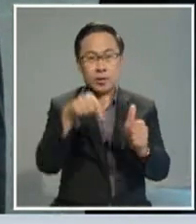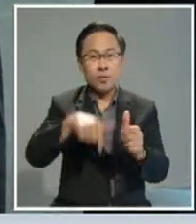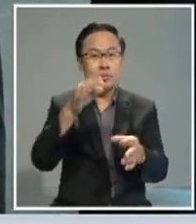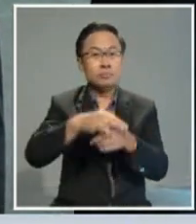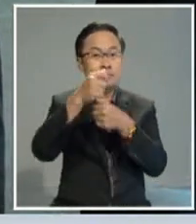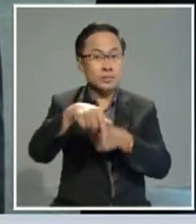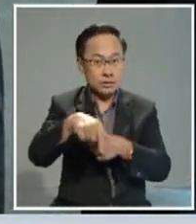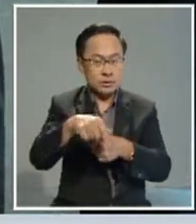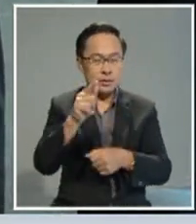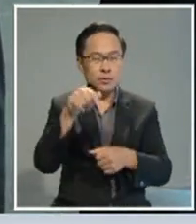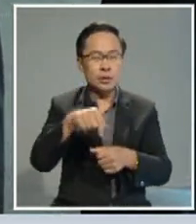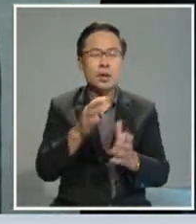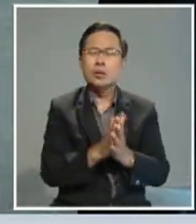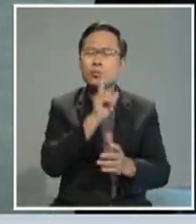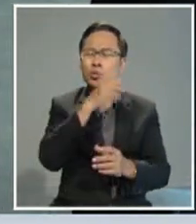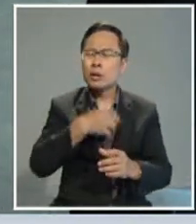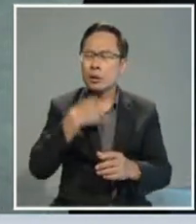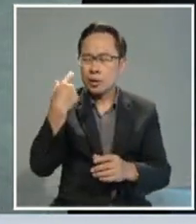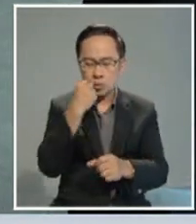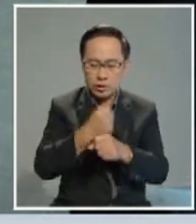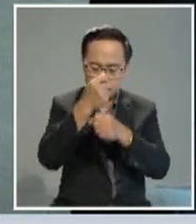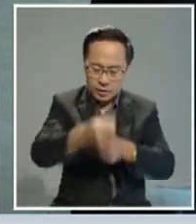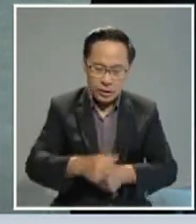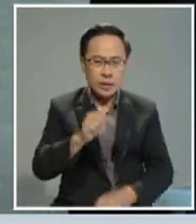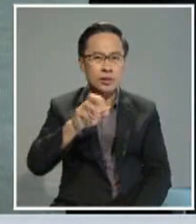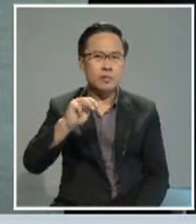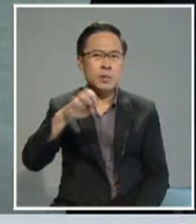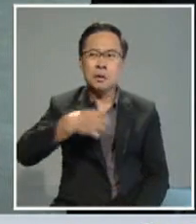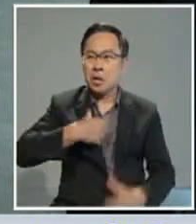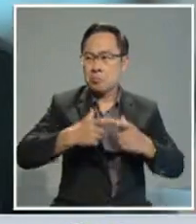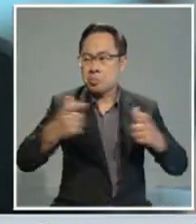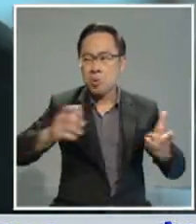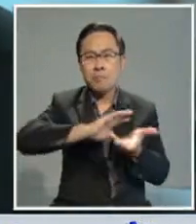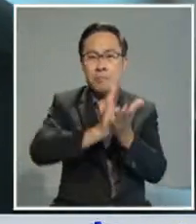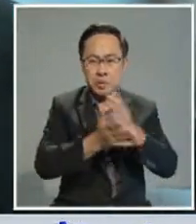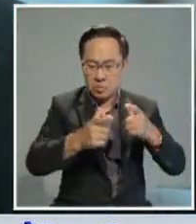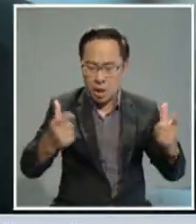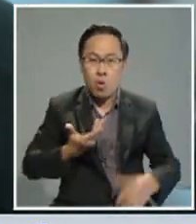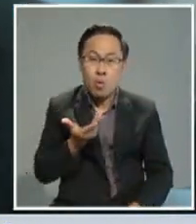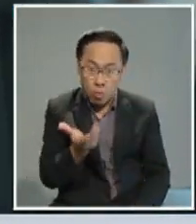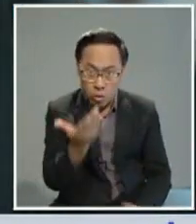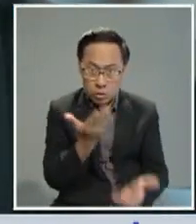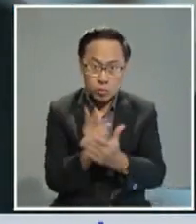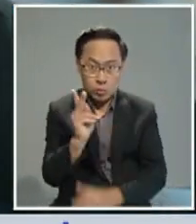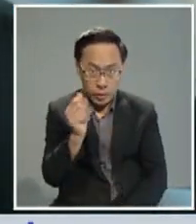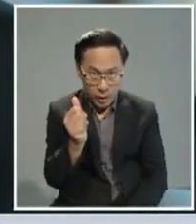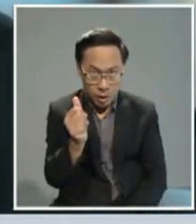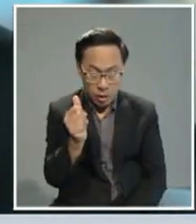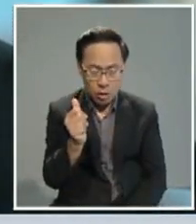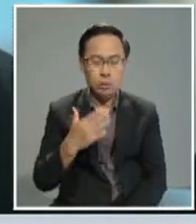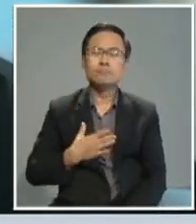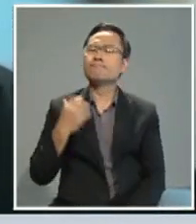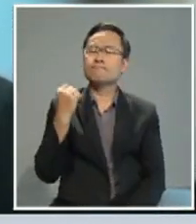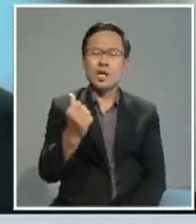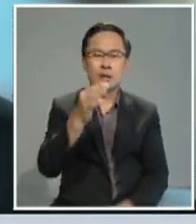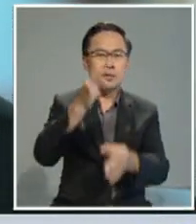ตอยากขยับขยายเหมือนเจ๊รัดปลูกเห็ดอยู่ดีๆแปรรูปอะไรเงี้ยยังมาขอใช้บริการได้อีกไหมฮะ ยังใช้บริการได้